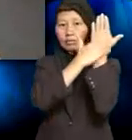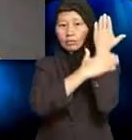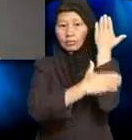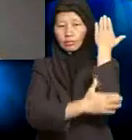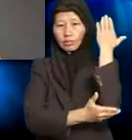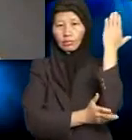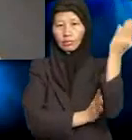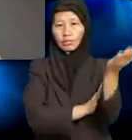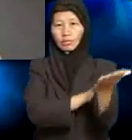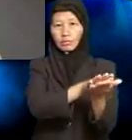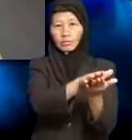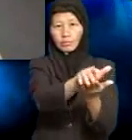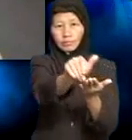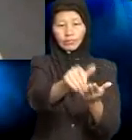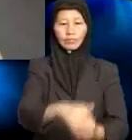tangan kiri.